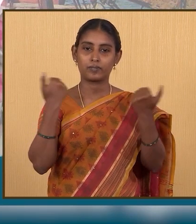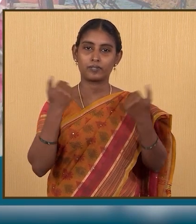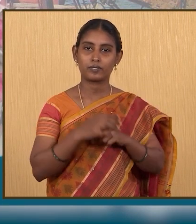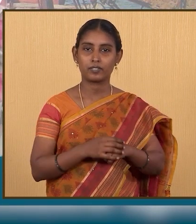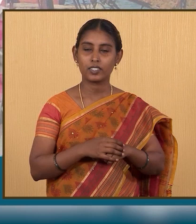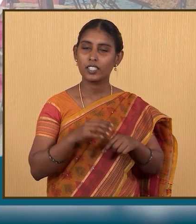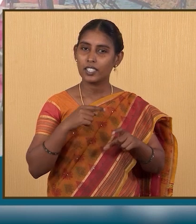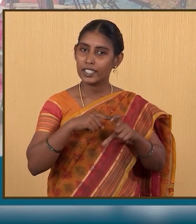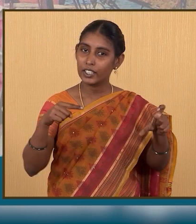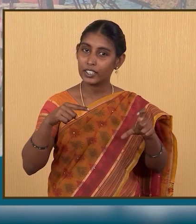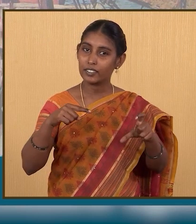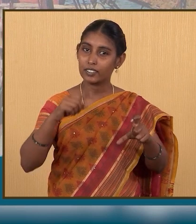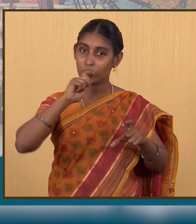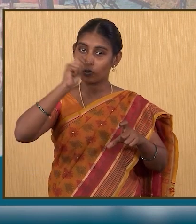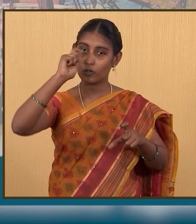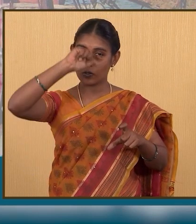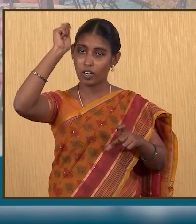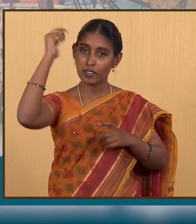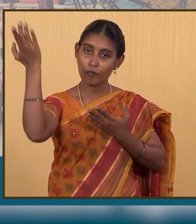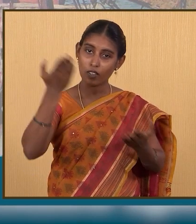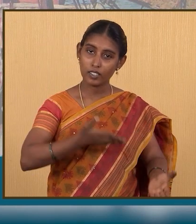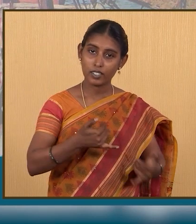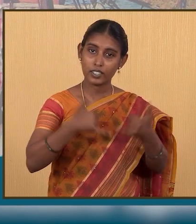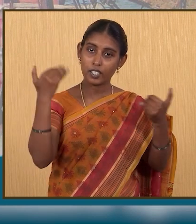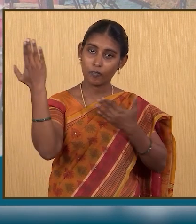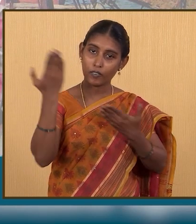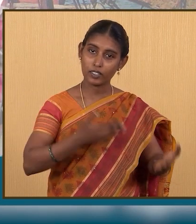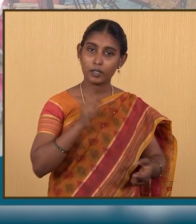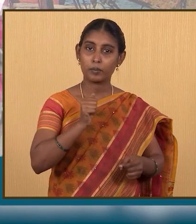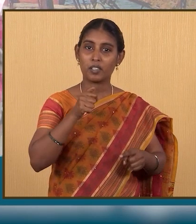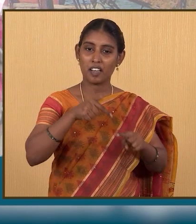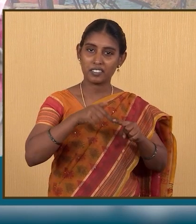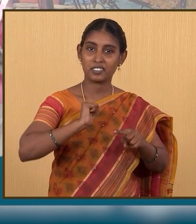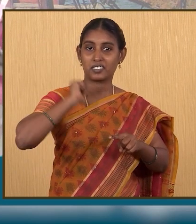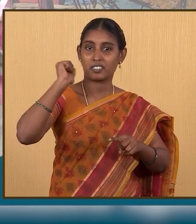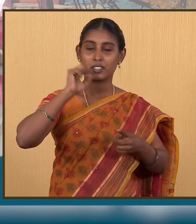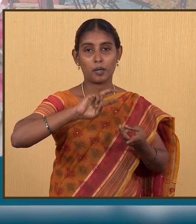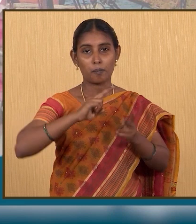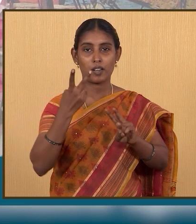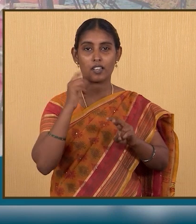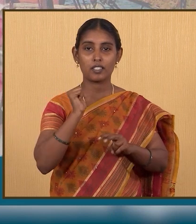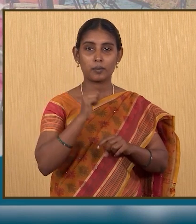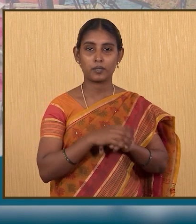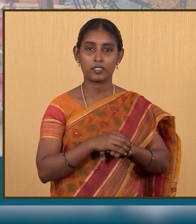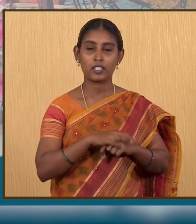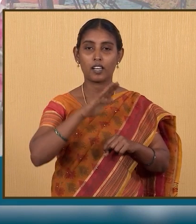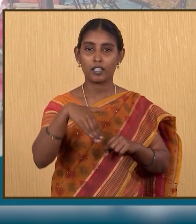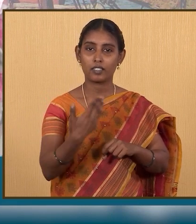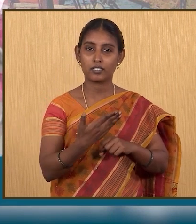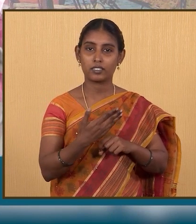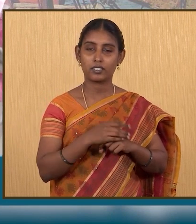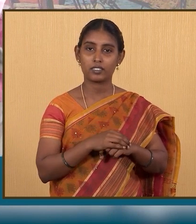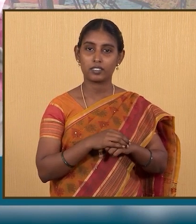வந்து வணிக மையங்களை அமைச்சாங்க, எப்படி அரசியல் சக்தியாக இந்தியாவில் மாறினாங்க,